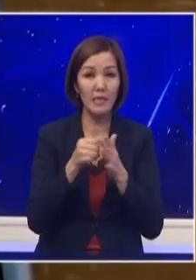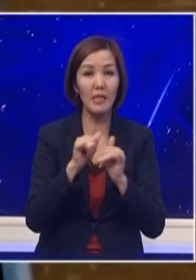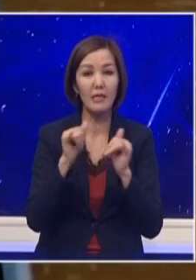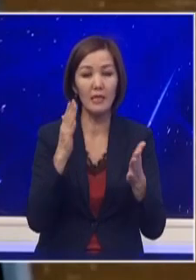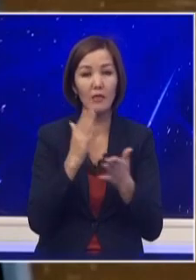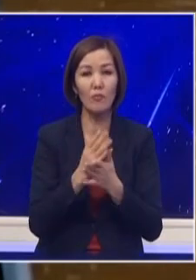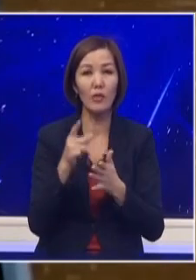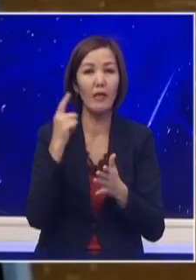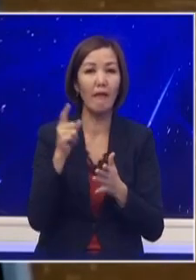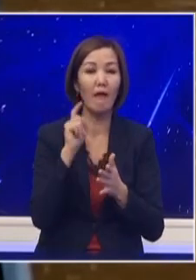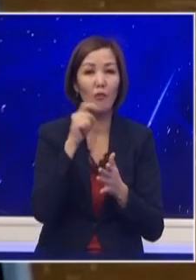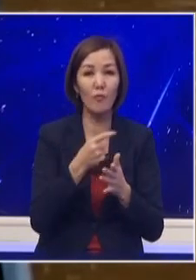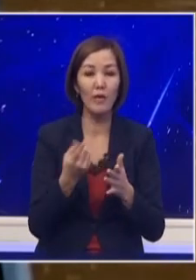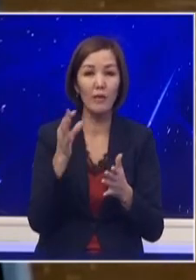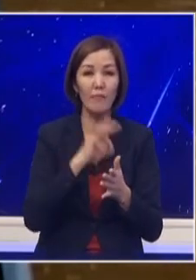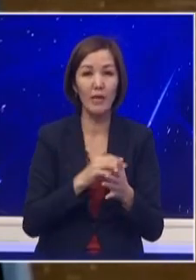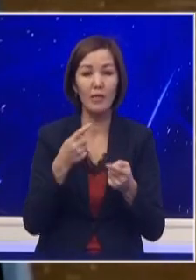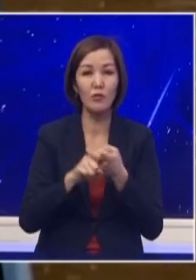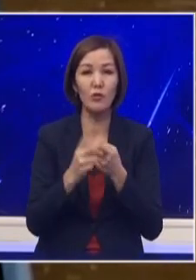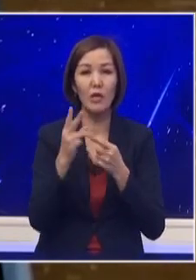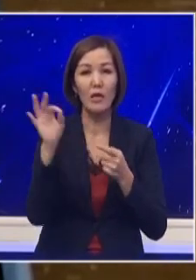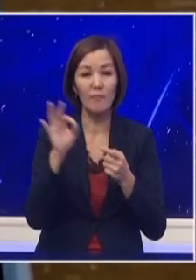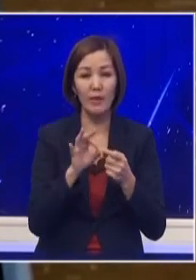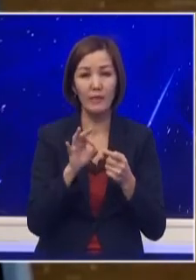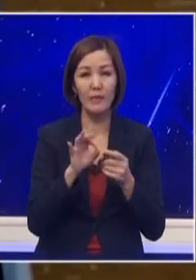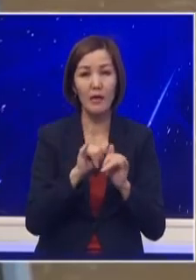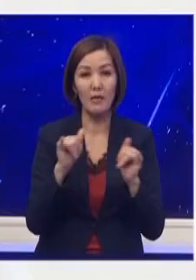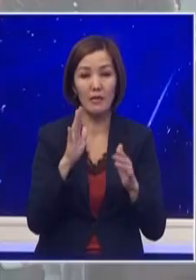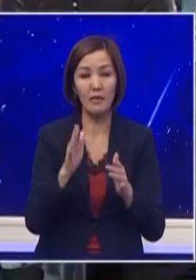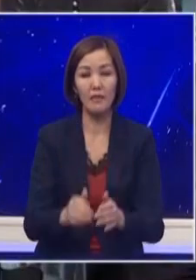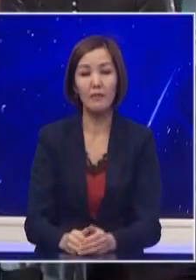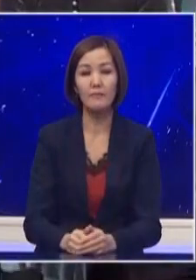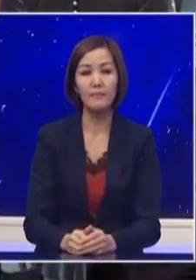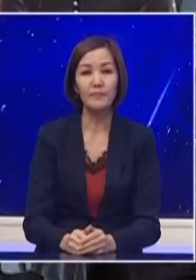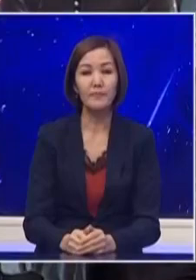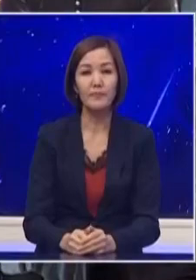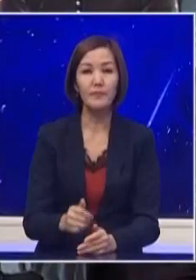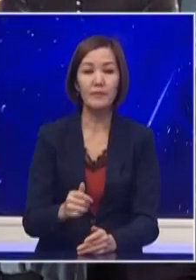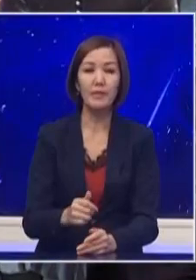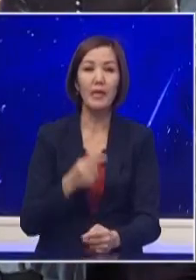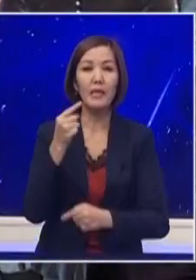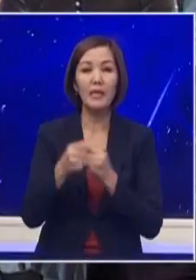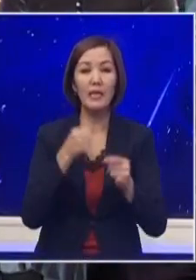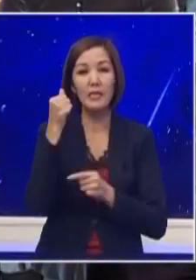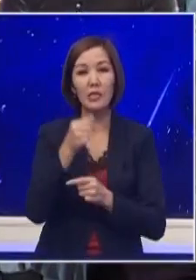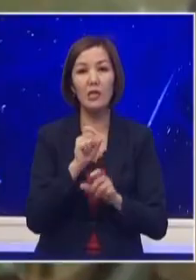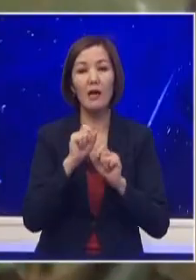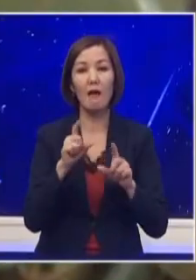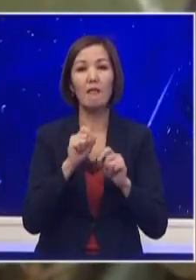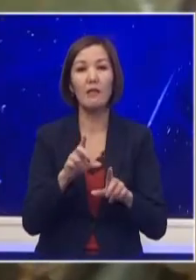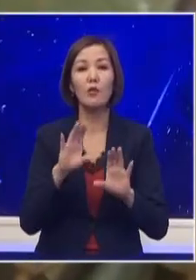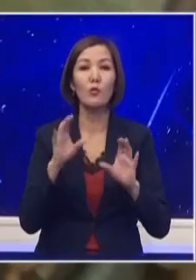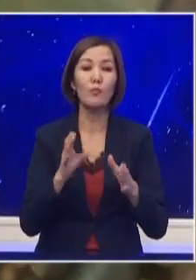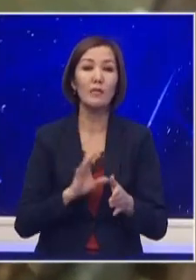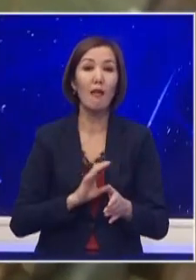экономикада жалпы ішкі өнімдегі байланыс көрсеткіші 2%-ға жетпек. Алдағы жылдан бастап алтын алқа, күміс алқа таққан